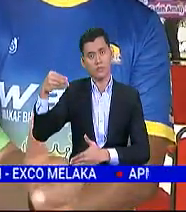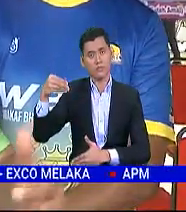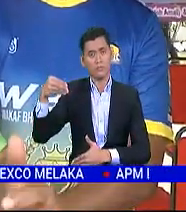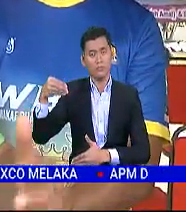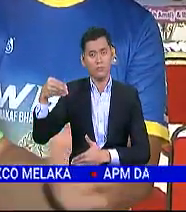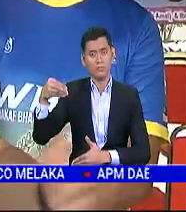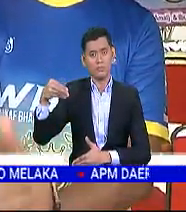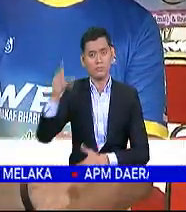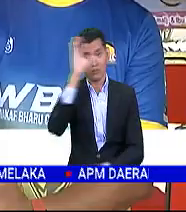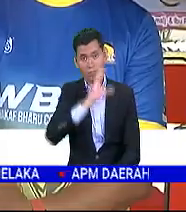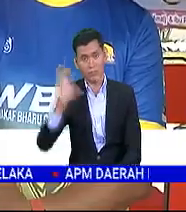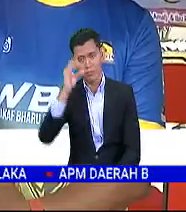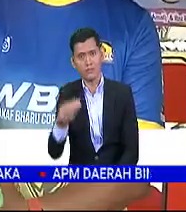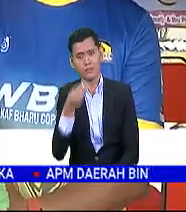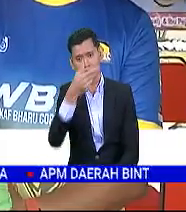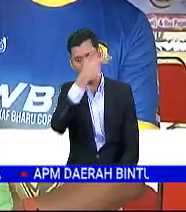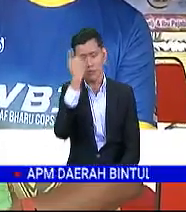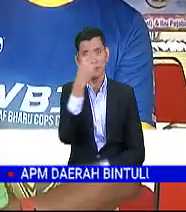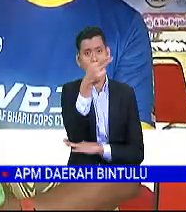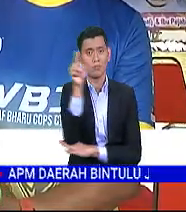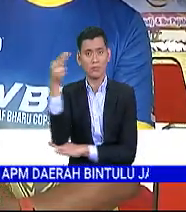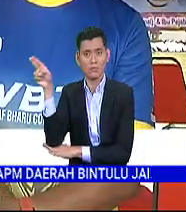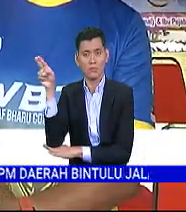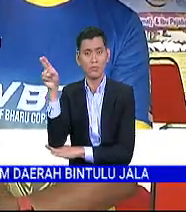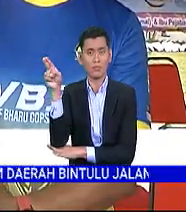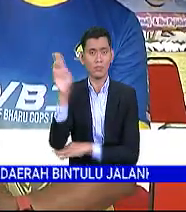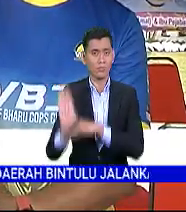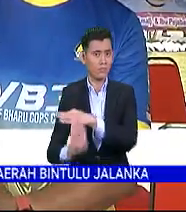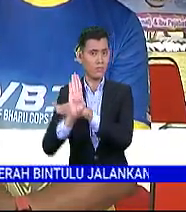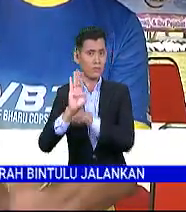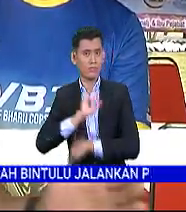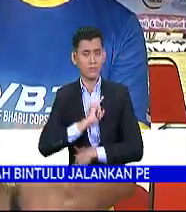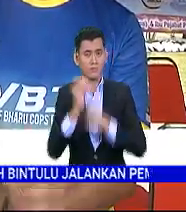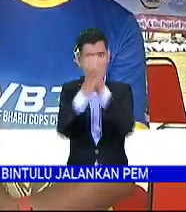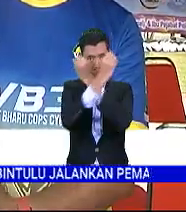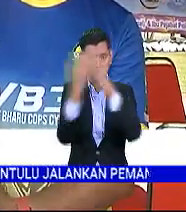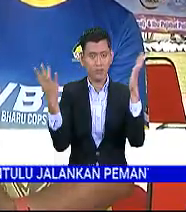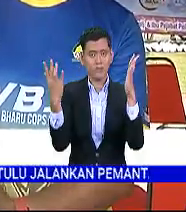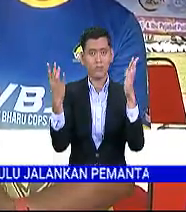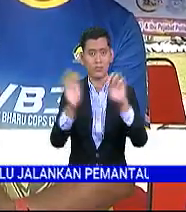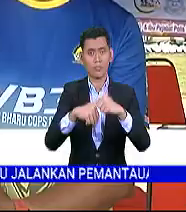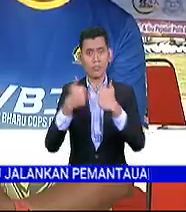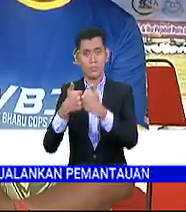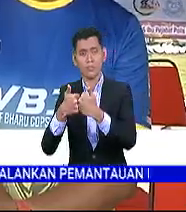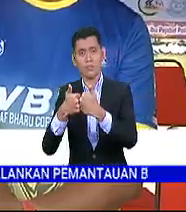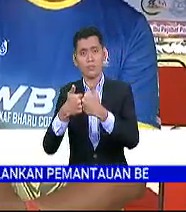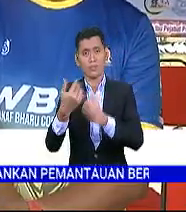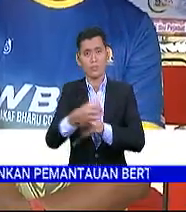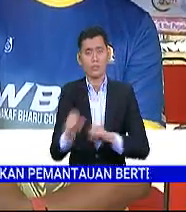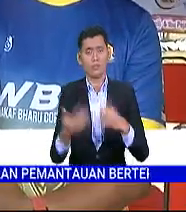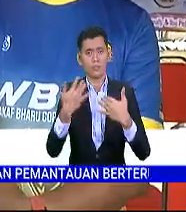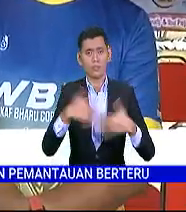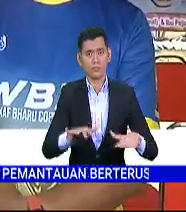ke nak cari makan dan sebagainya sebab dalam hutan ni bahaya kan. Dan saya dimaklumkan juga agensi-agensi berkenaan telah pun menghantar bekalan-bekalan